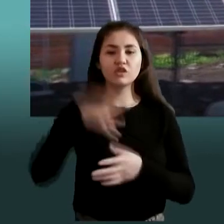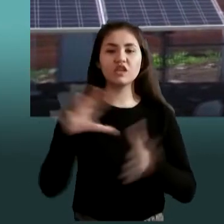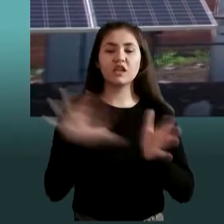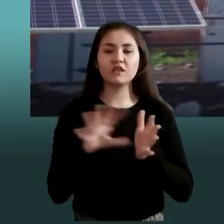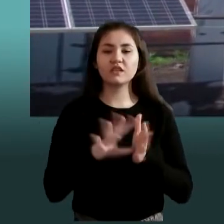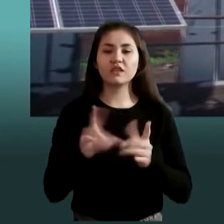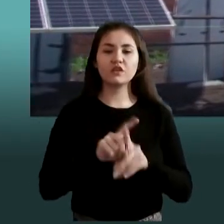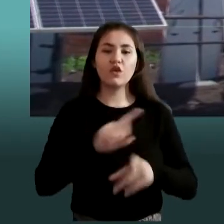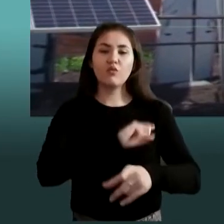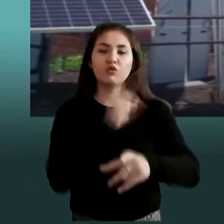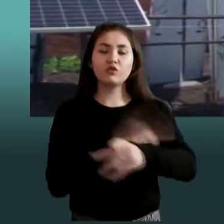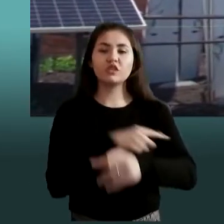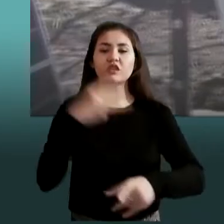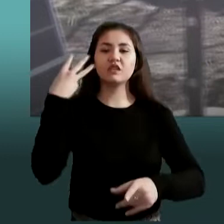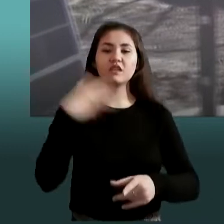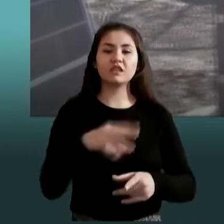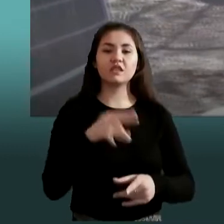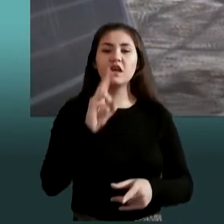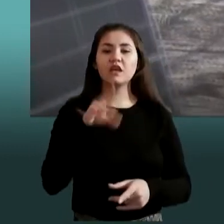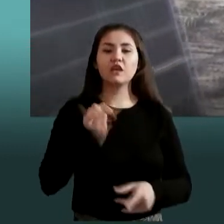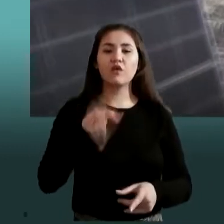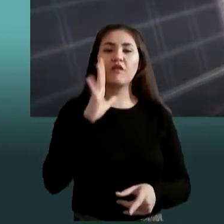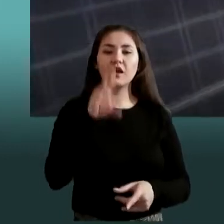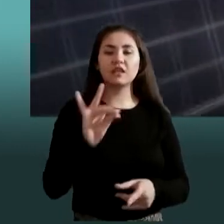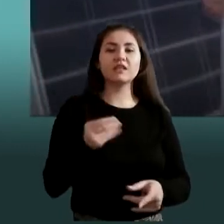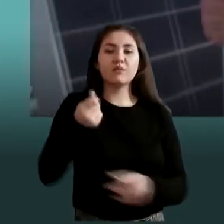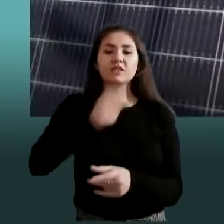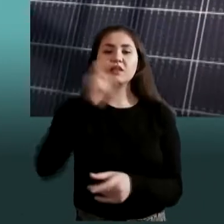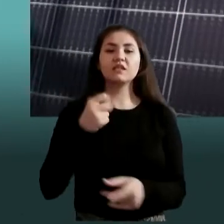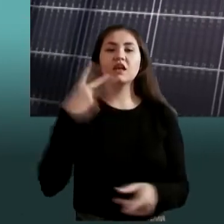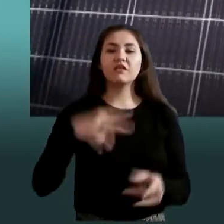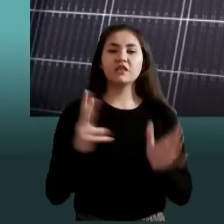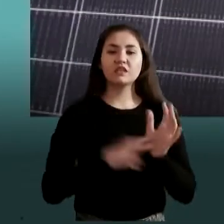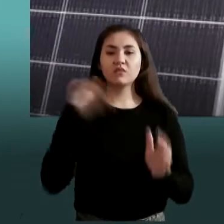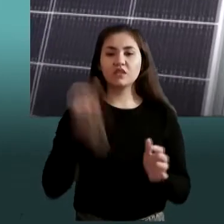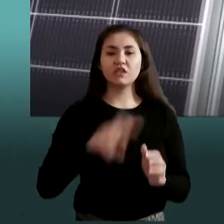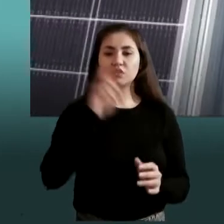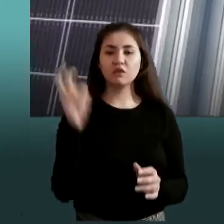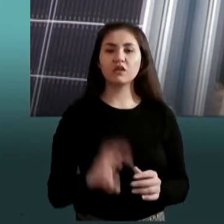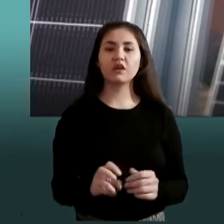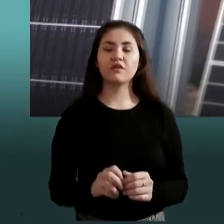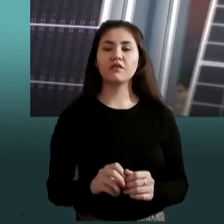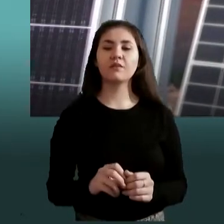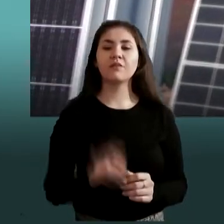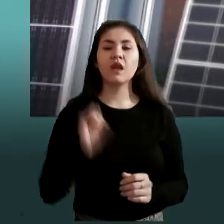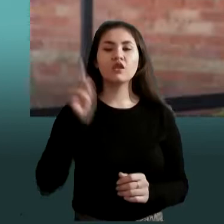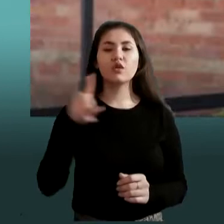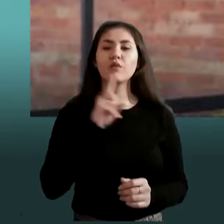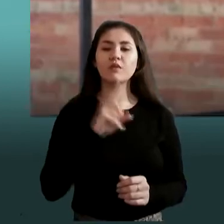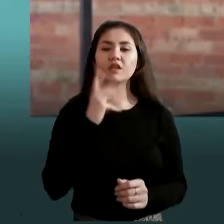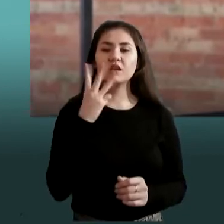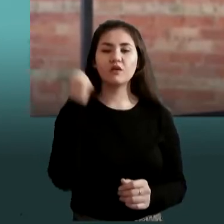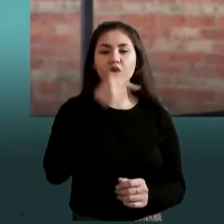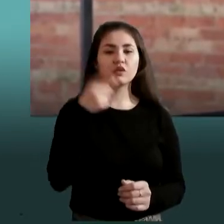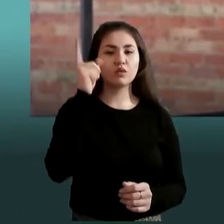потужністю 30 кВт і заплатили за це 27 тисяч доларів на той момент, 3 роки тому назад,